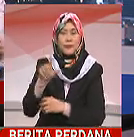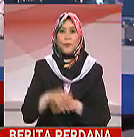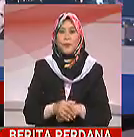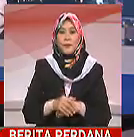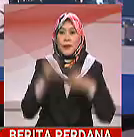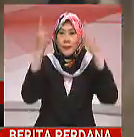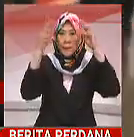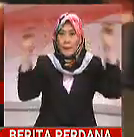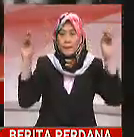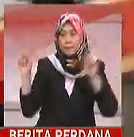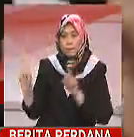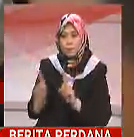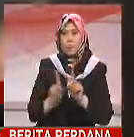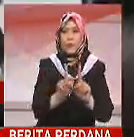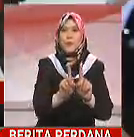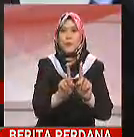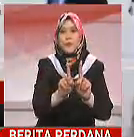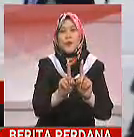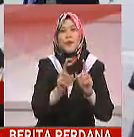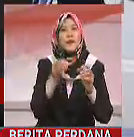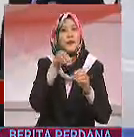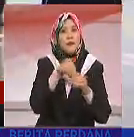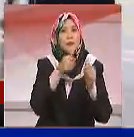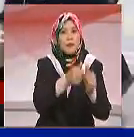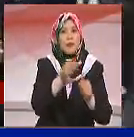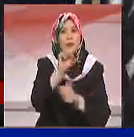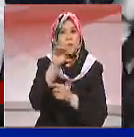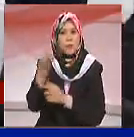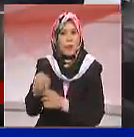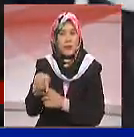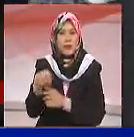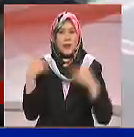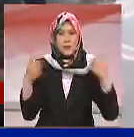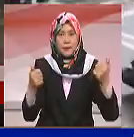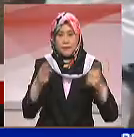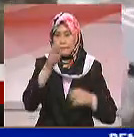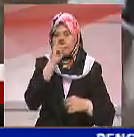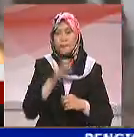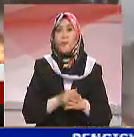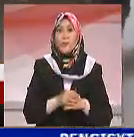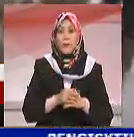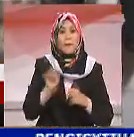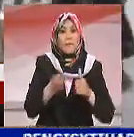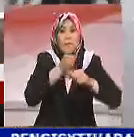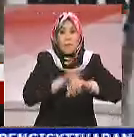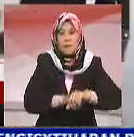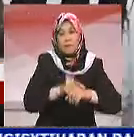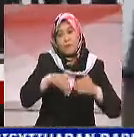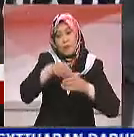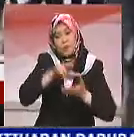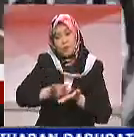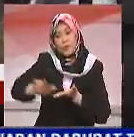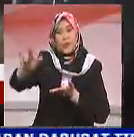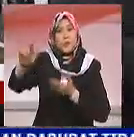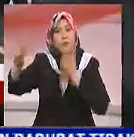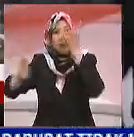Muhyiddin diiringi kumpulan delegasi kecil dalam SOP kesihatan yang ketat. Lawatan pertama Perdana Menteri ke luar negara